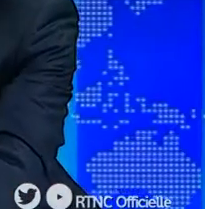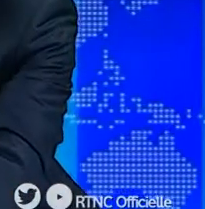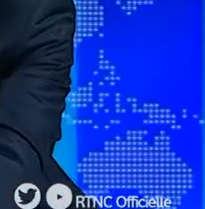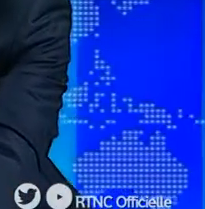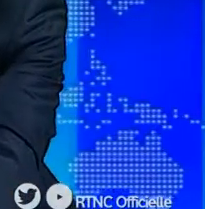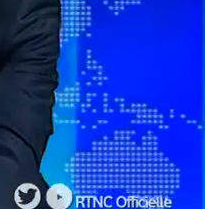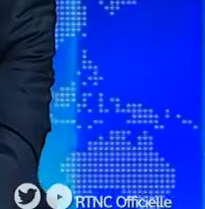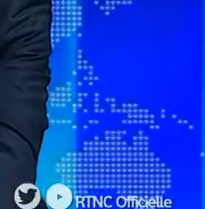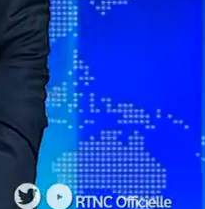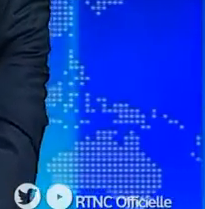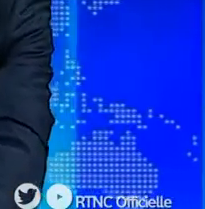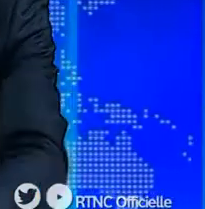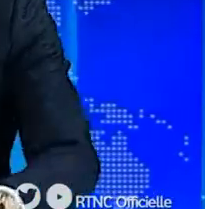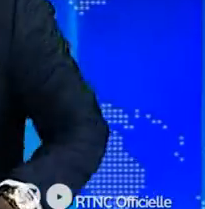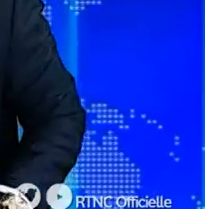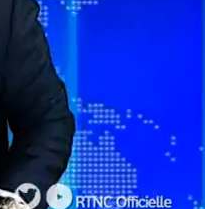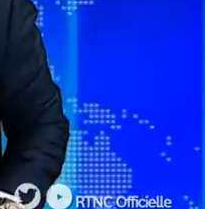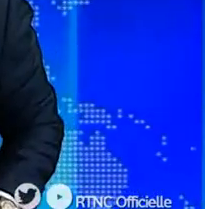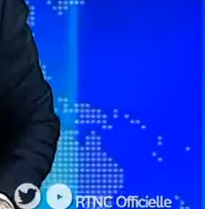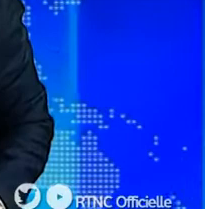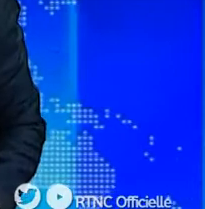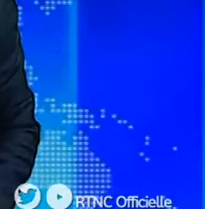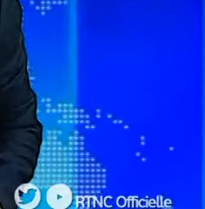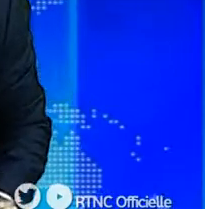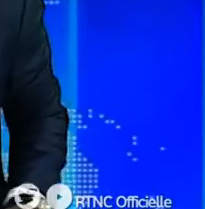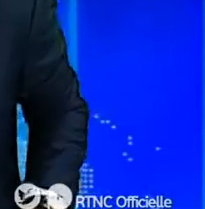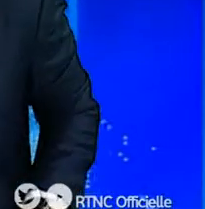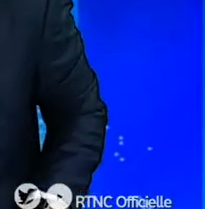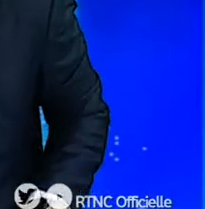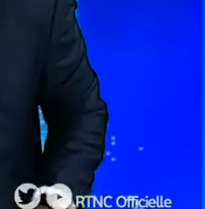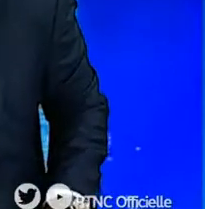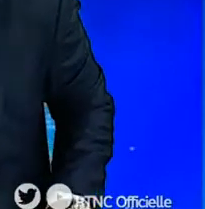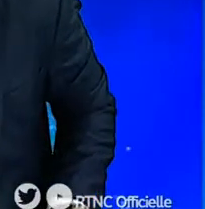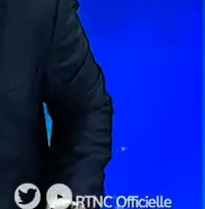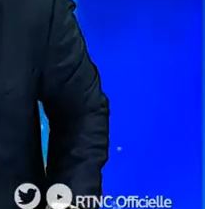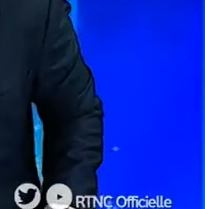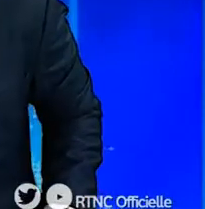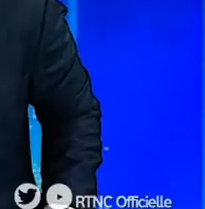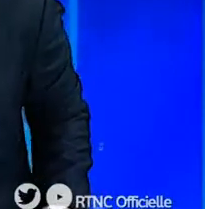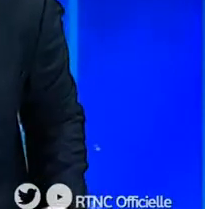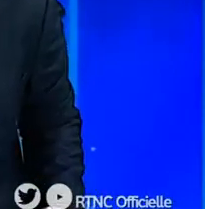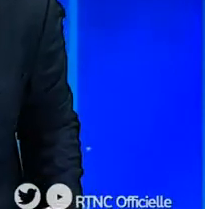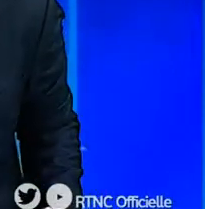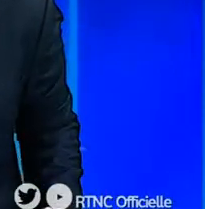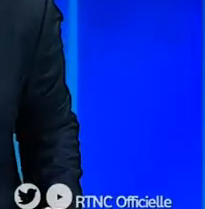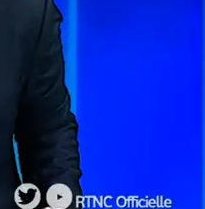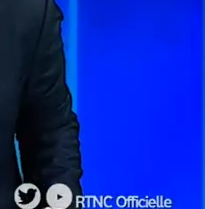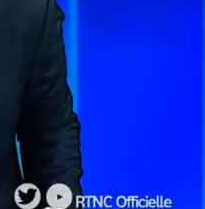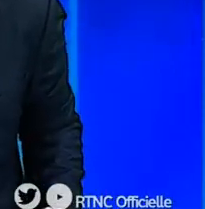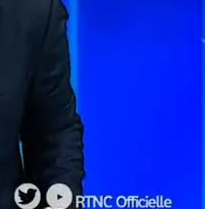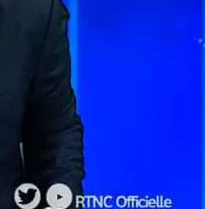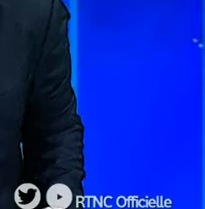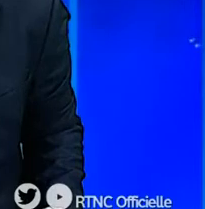je n'ai pas buté. Vous l'avez dit. Merci et à une prochaine occasion pour cette sensibilisation. Religion toujours,